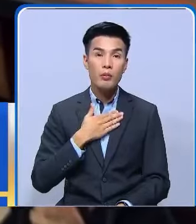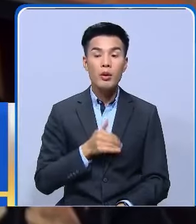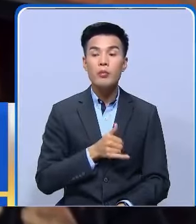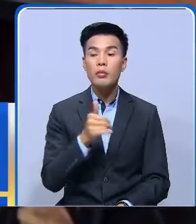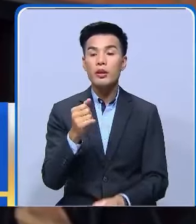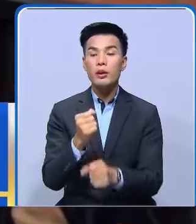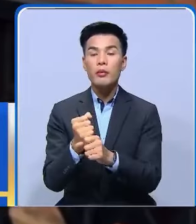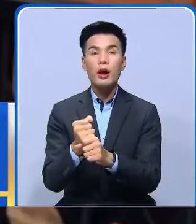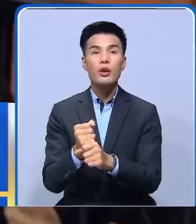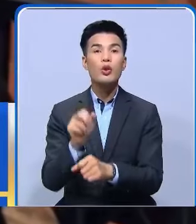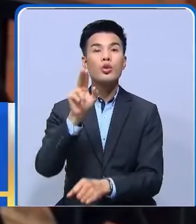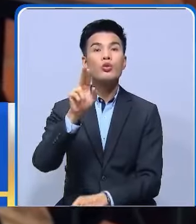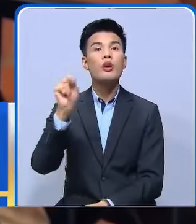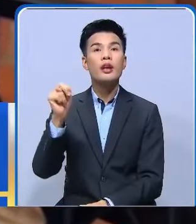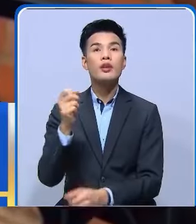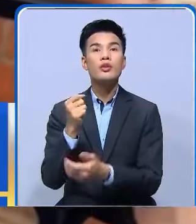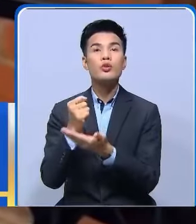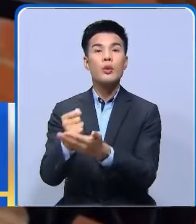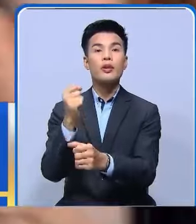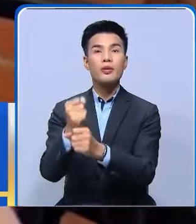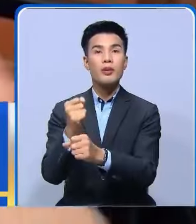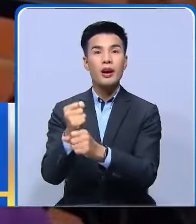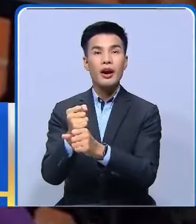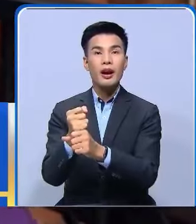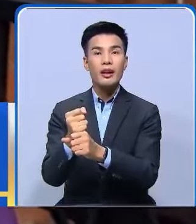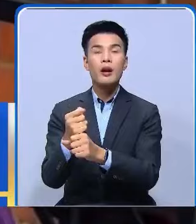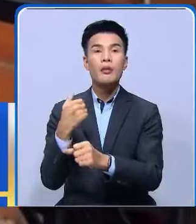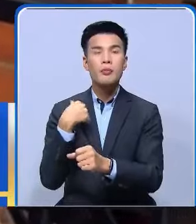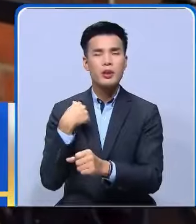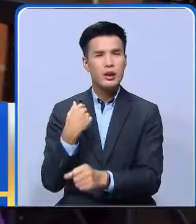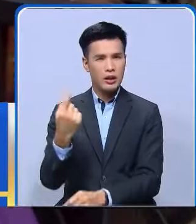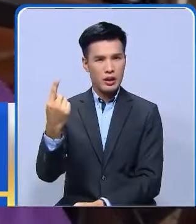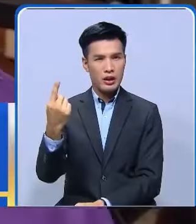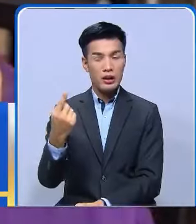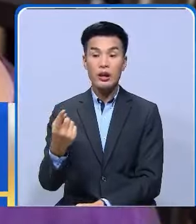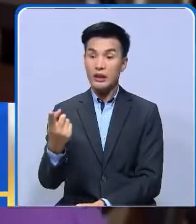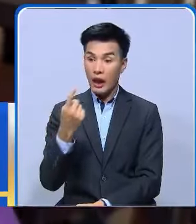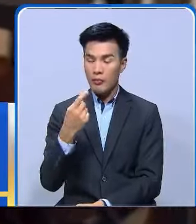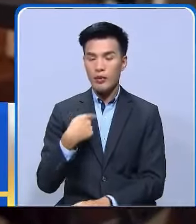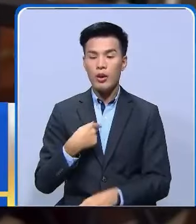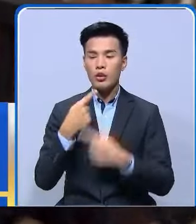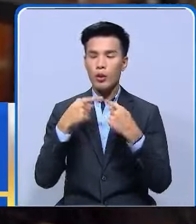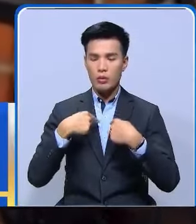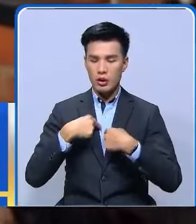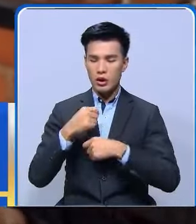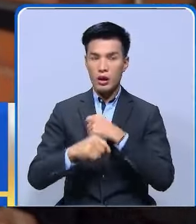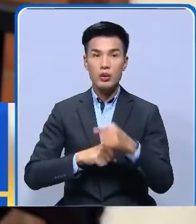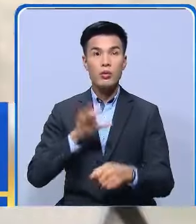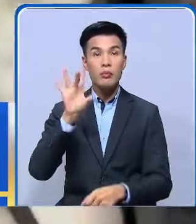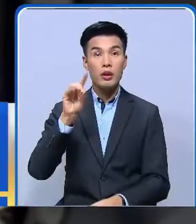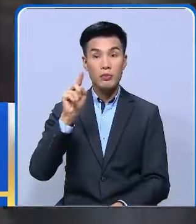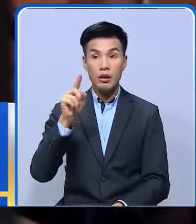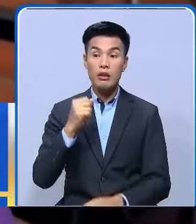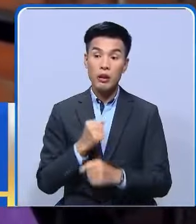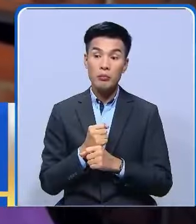งาน UN หาเงินช่วยผู้ลี้ภัยตอนนั้นนะคะและคราวนี้มีช่วงนึงอะค่ะได้ตอบคำถามไปว่าอายุ81ปีแล้วยังไม่เลิกอีกเหร